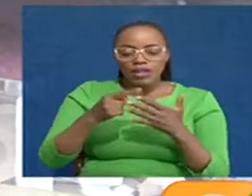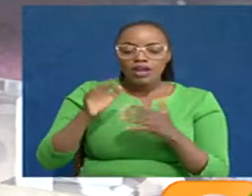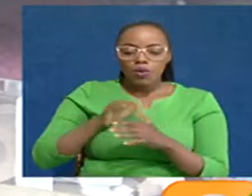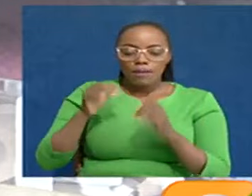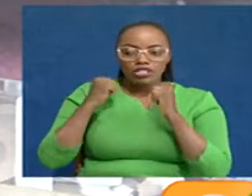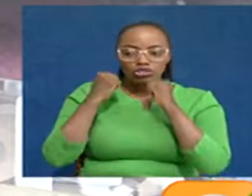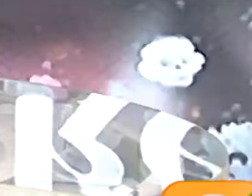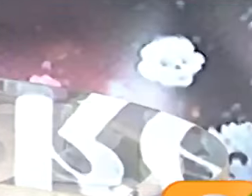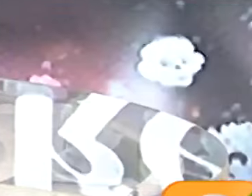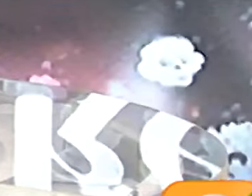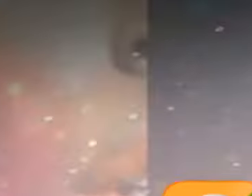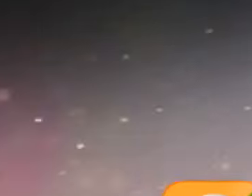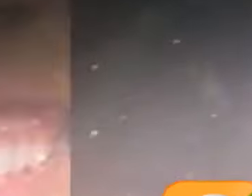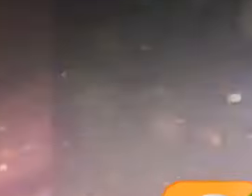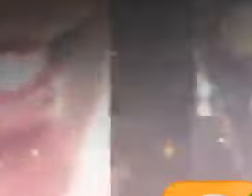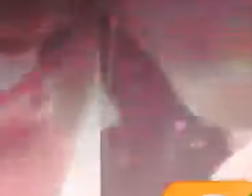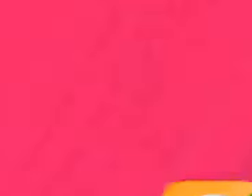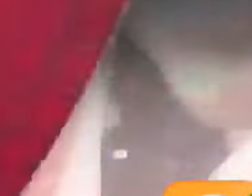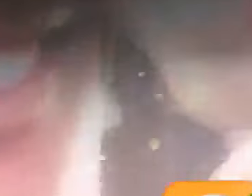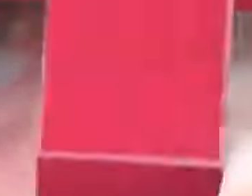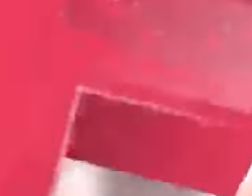bomba hii leo.